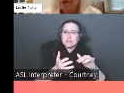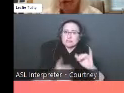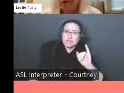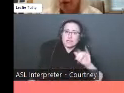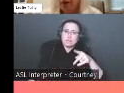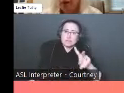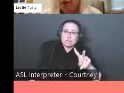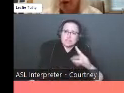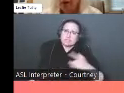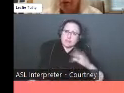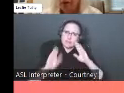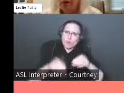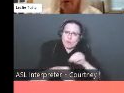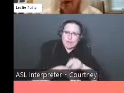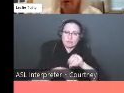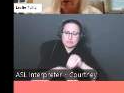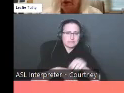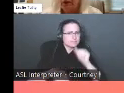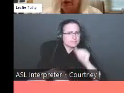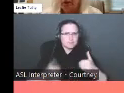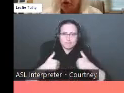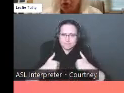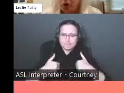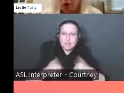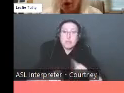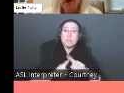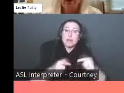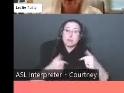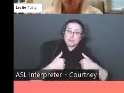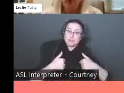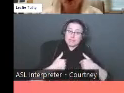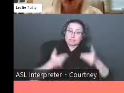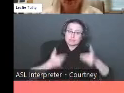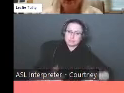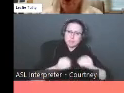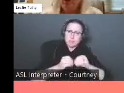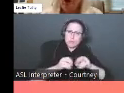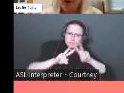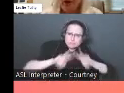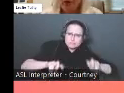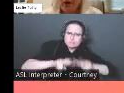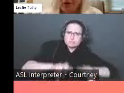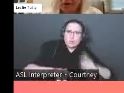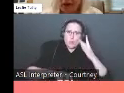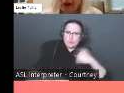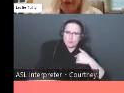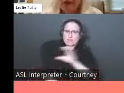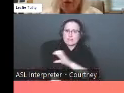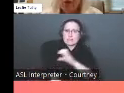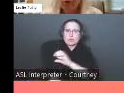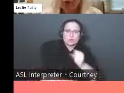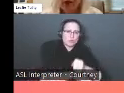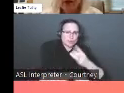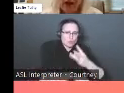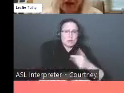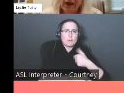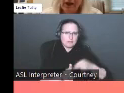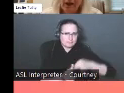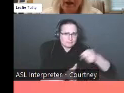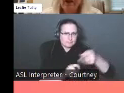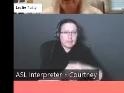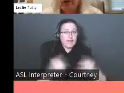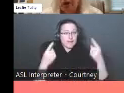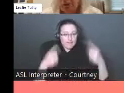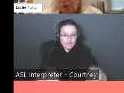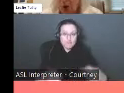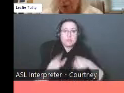violence conjugale ne portent pas sur le counseling. Moi, j'ai vraiment étudié ça parce qu'en tant que travailleuse sociale clinique, c'est un de mes domaines.